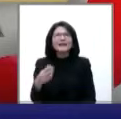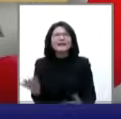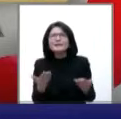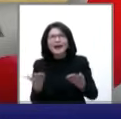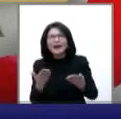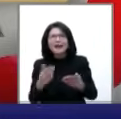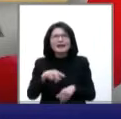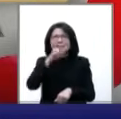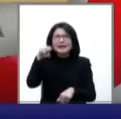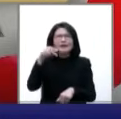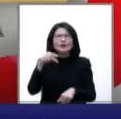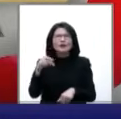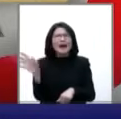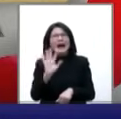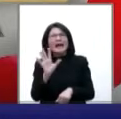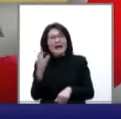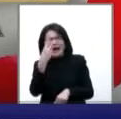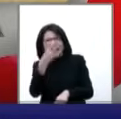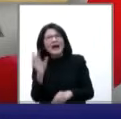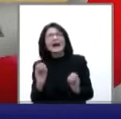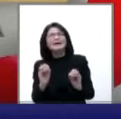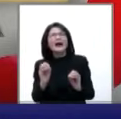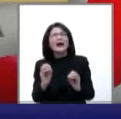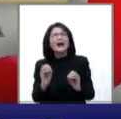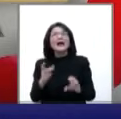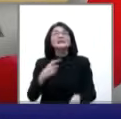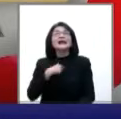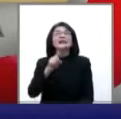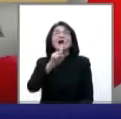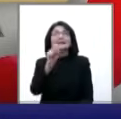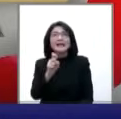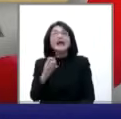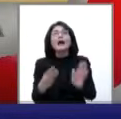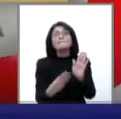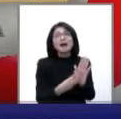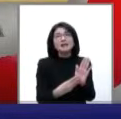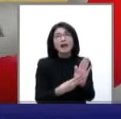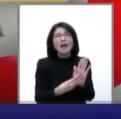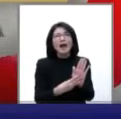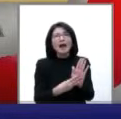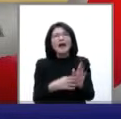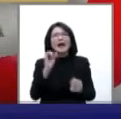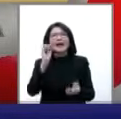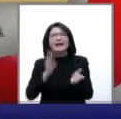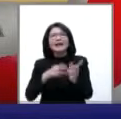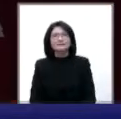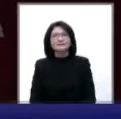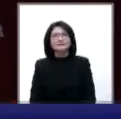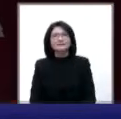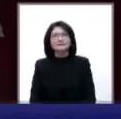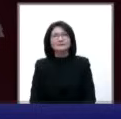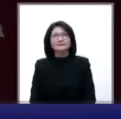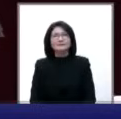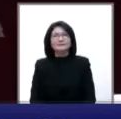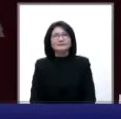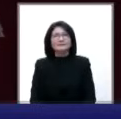difabrikasi artinya sudah dipersiapkan gitu ya Nah karena ini merupakan sesuatu yang jedak dan kemudian ditunjukkan seperti suat